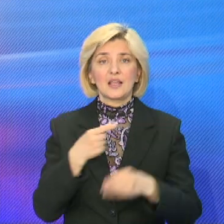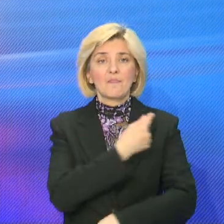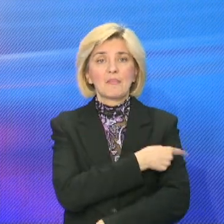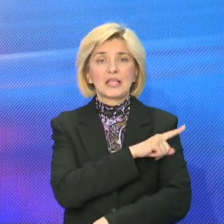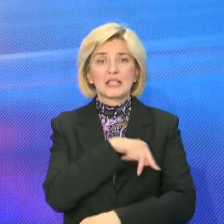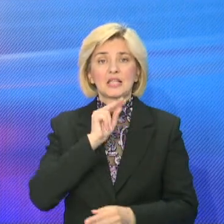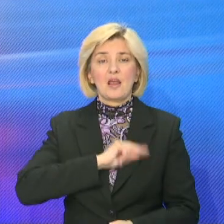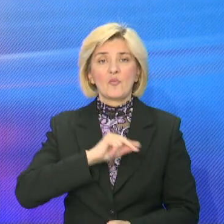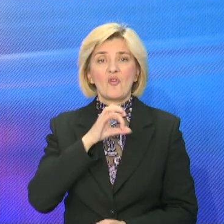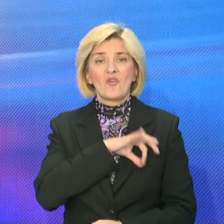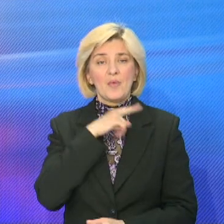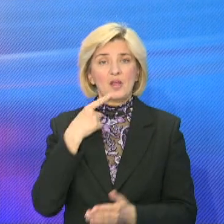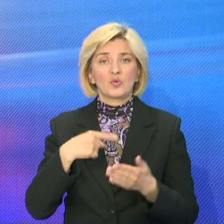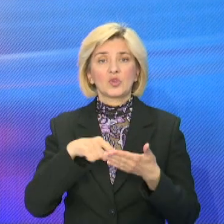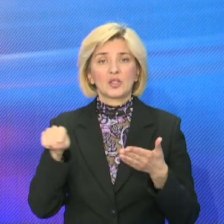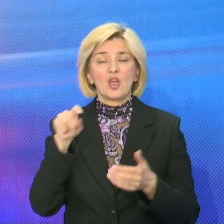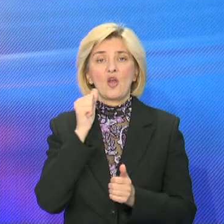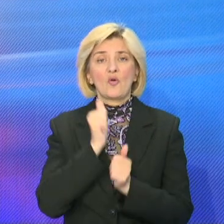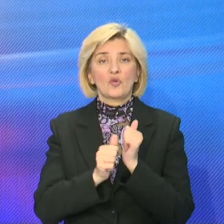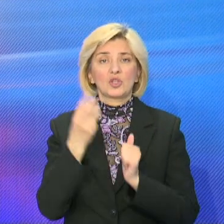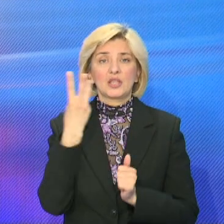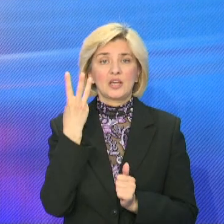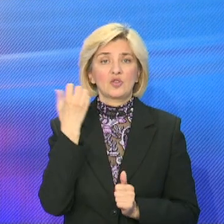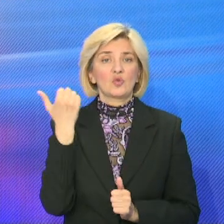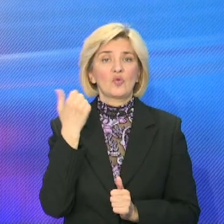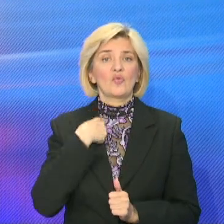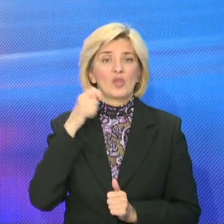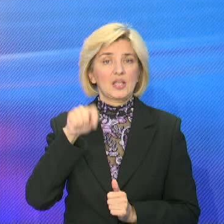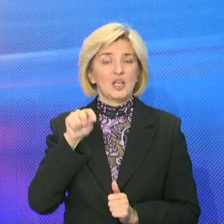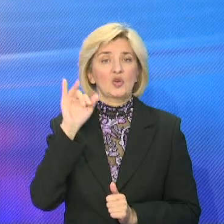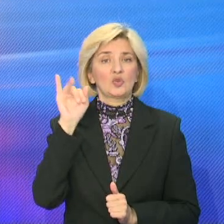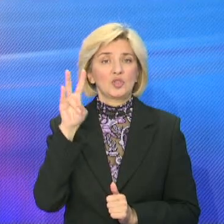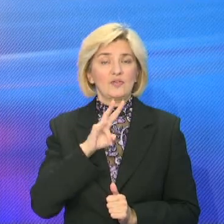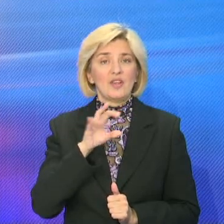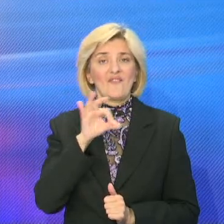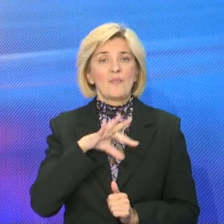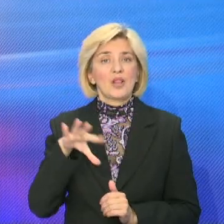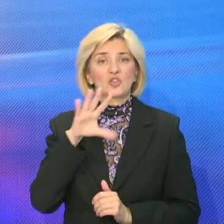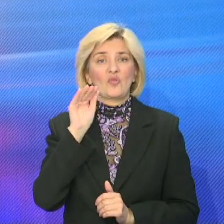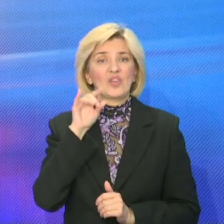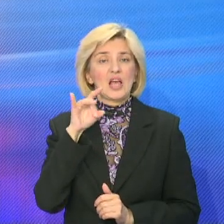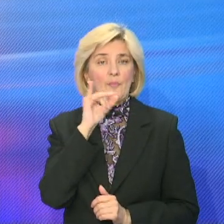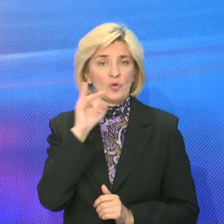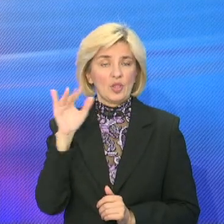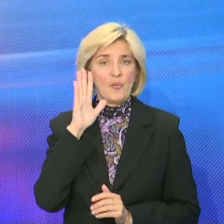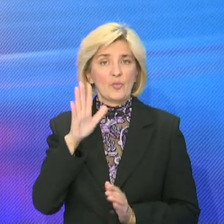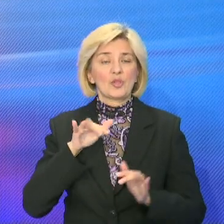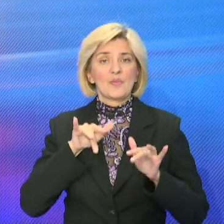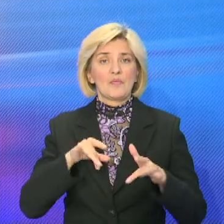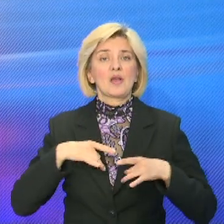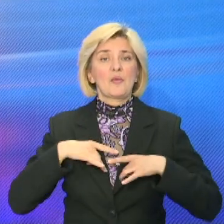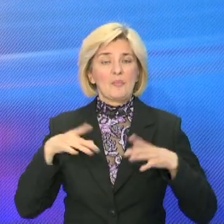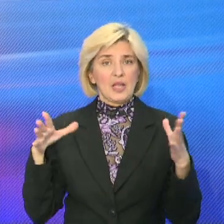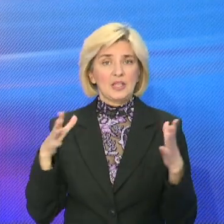работников беларуси означается каждую третью неделю жирование областной филармонии от будет ворот шесты мира преемство для prophecy нога свята